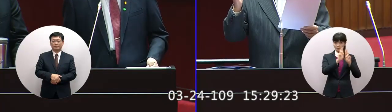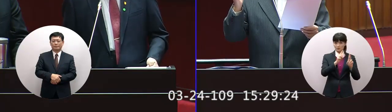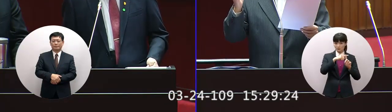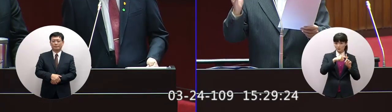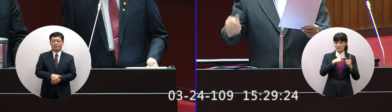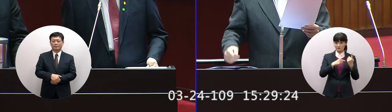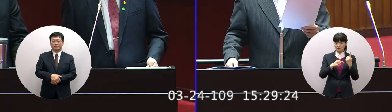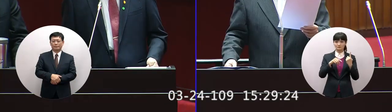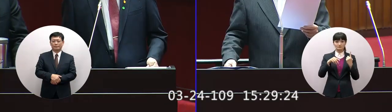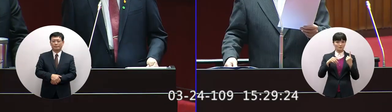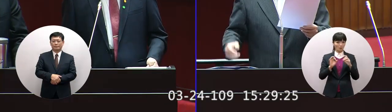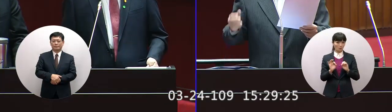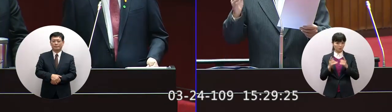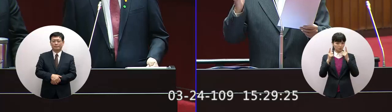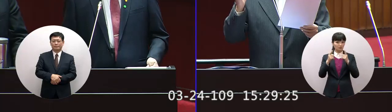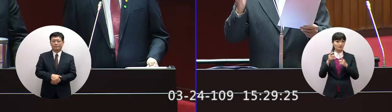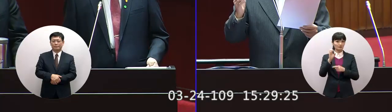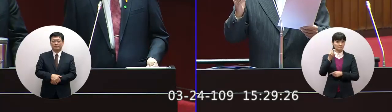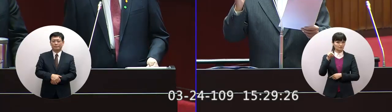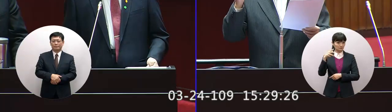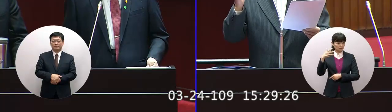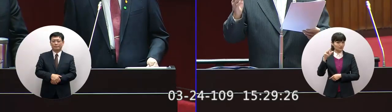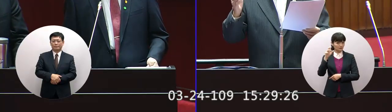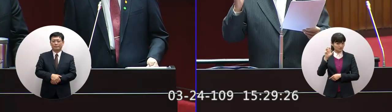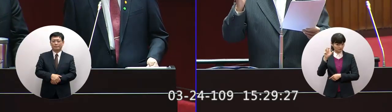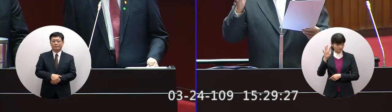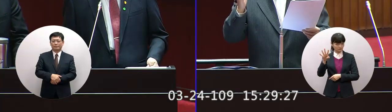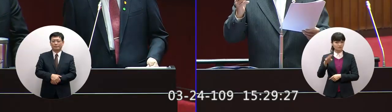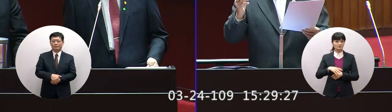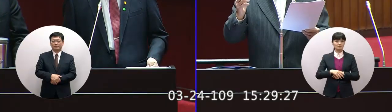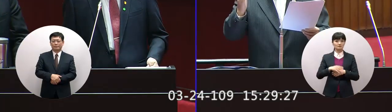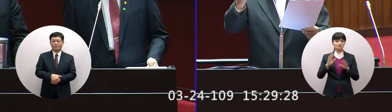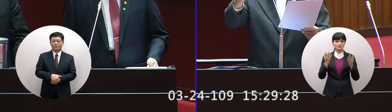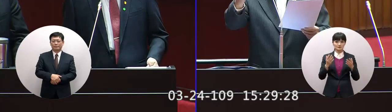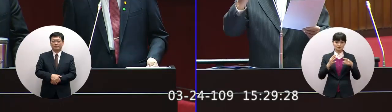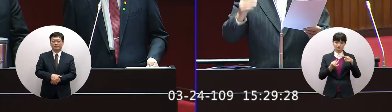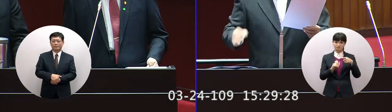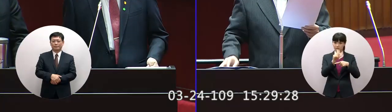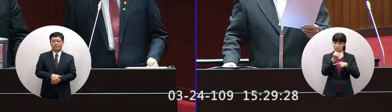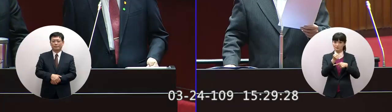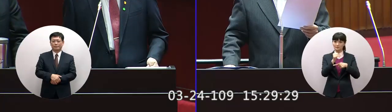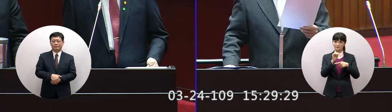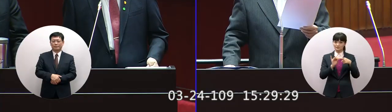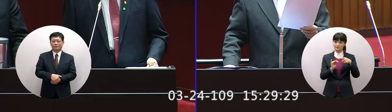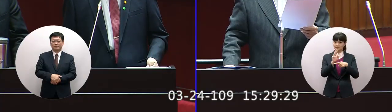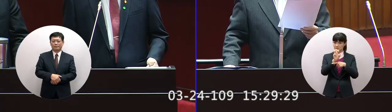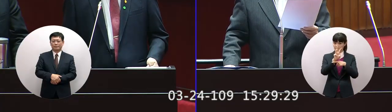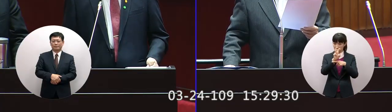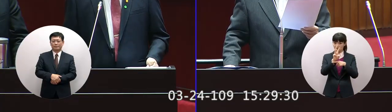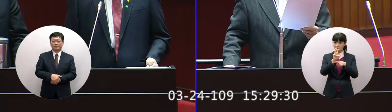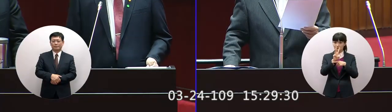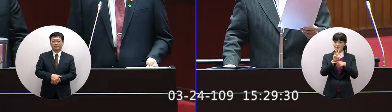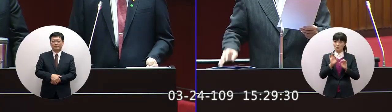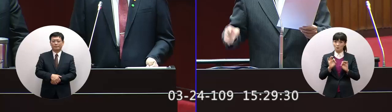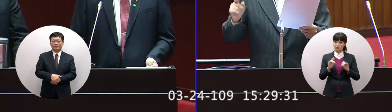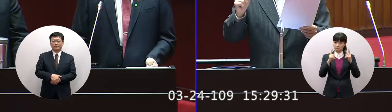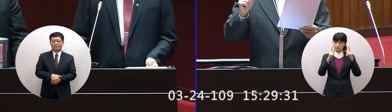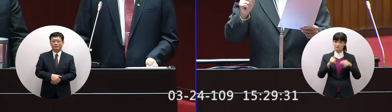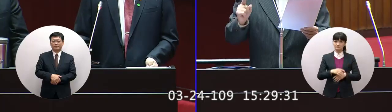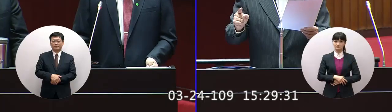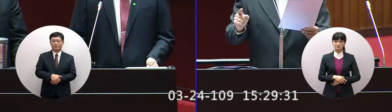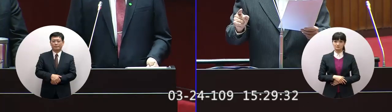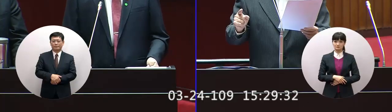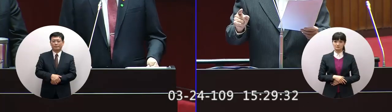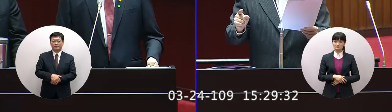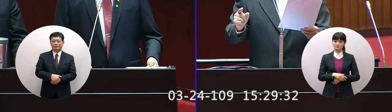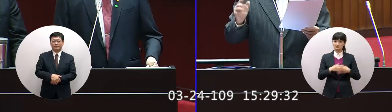到0.84元，电价涨幅是33%，这是你们经济部提供的报告资料，也就